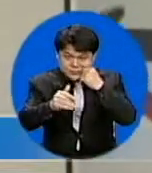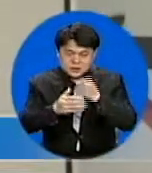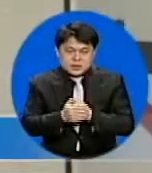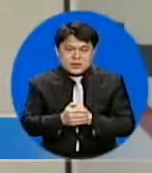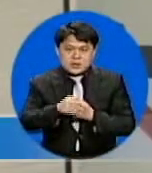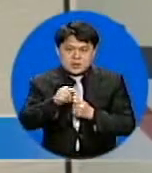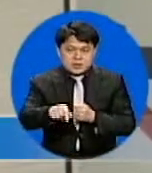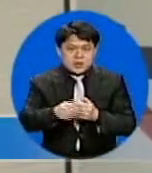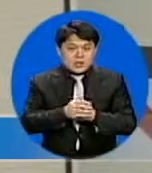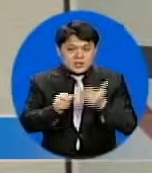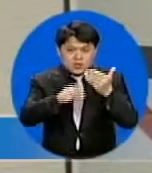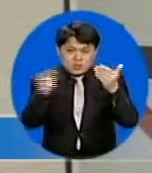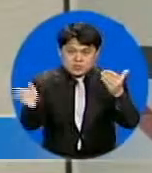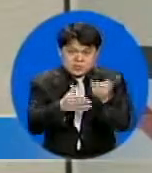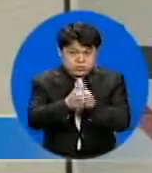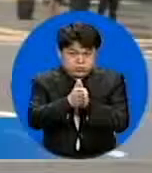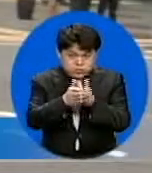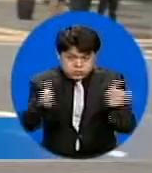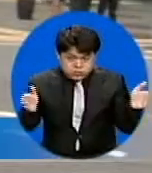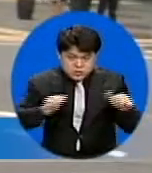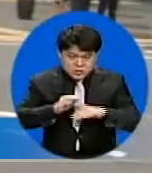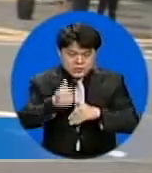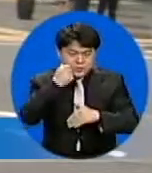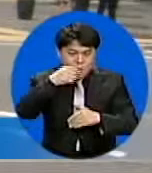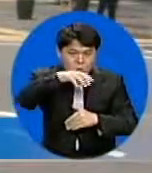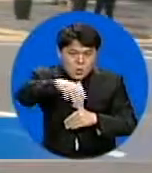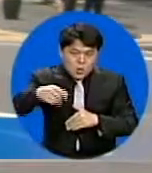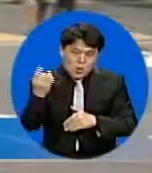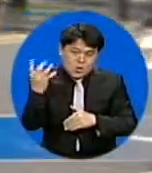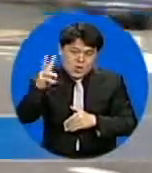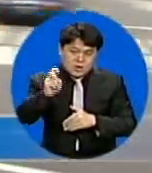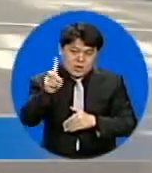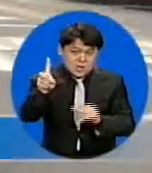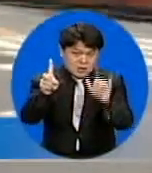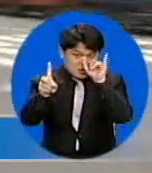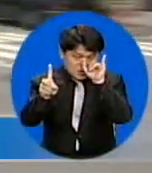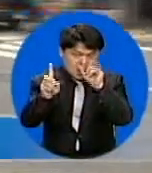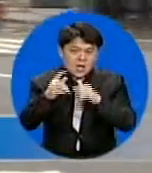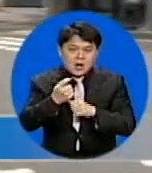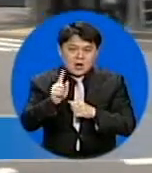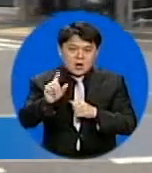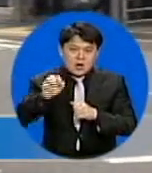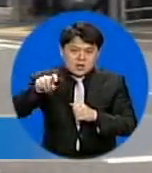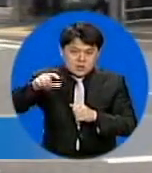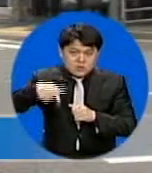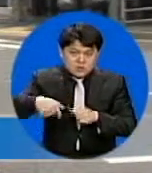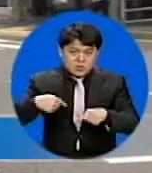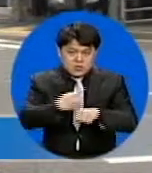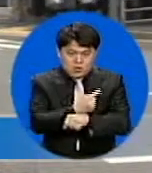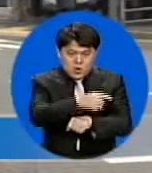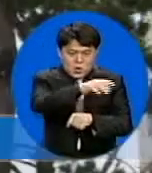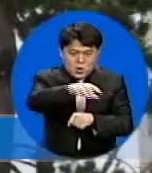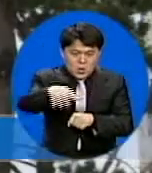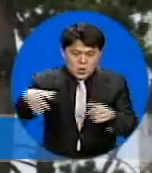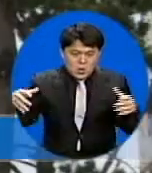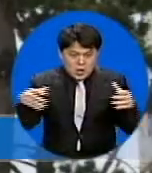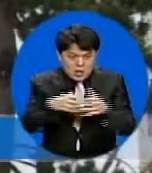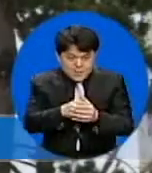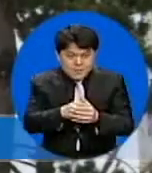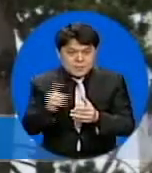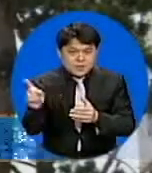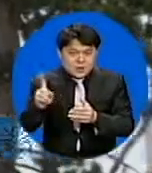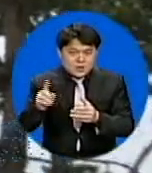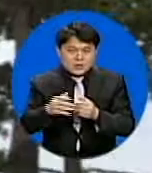오는 2학기부터 확대되는 차량 통제 구역은 기존 21곳에서 광진구 용마초교, 성북구 대광초교,